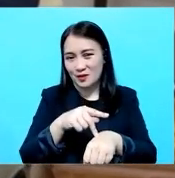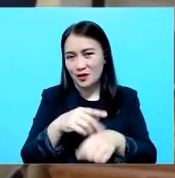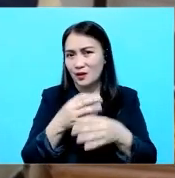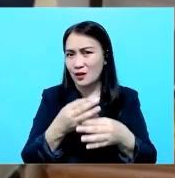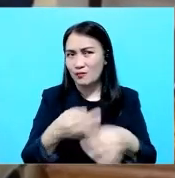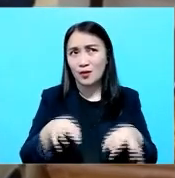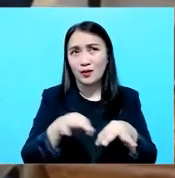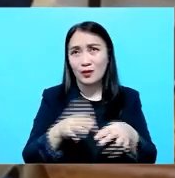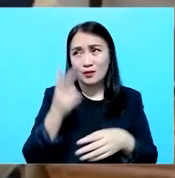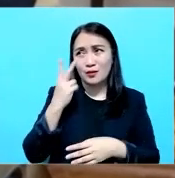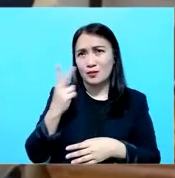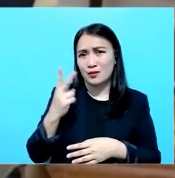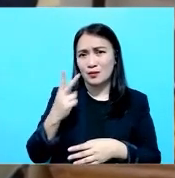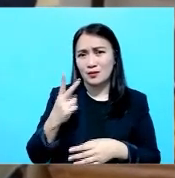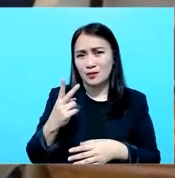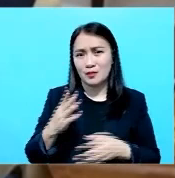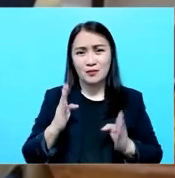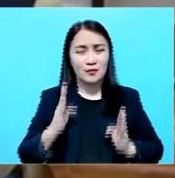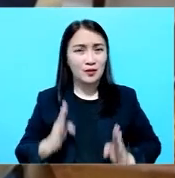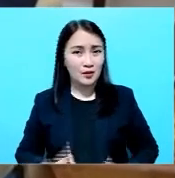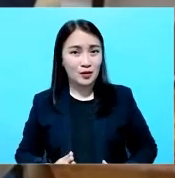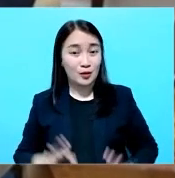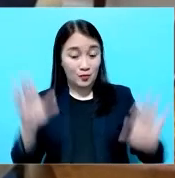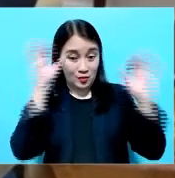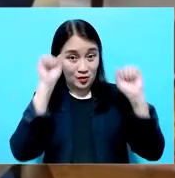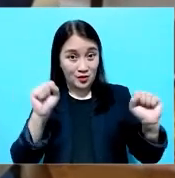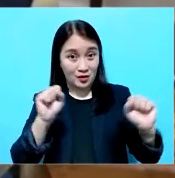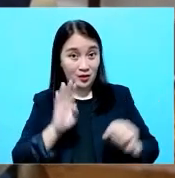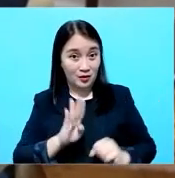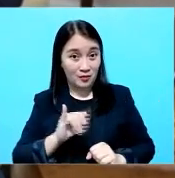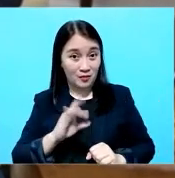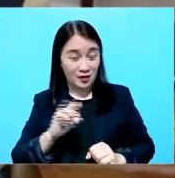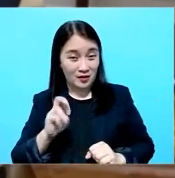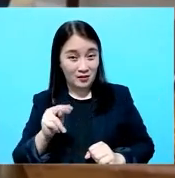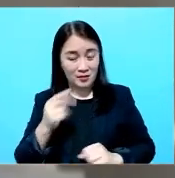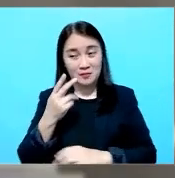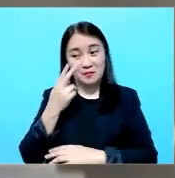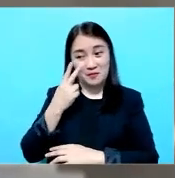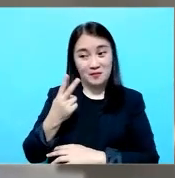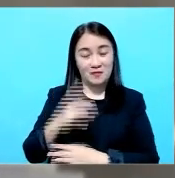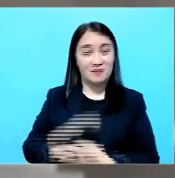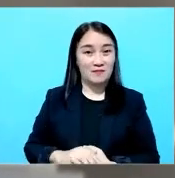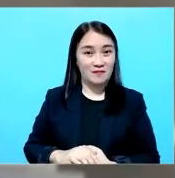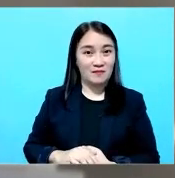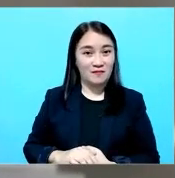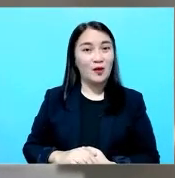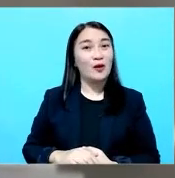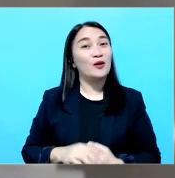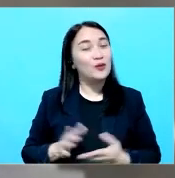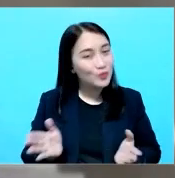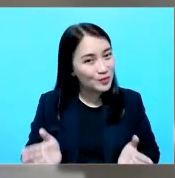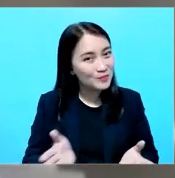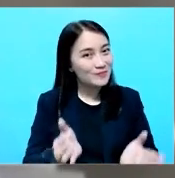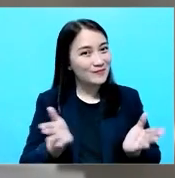tinitingnan ko yung body language ni President Joe Biden habang nakikipag-usap siya sa kay Bongbong Marcos, talagang sinusuyo tayo ng gusto eh.